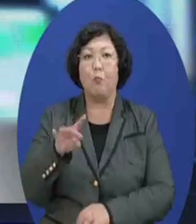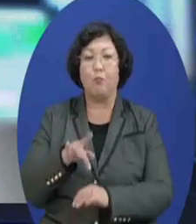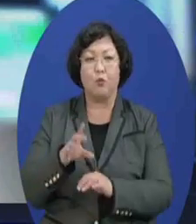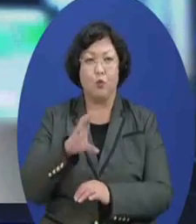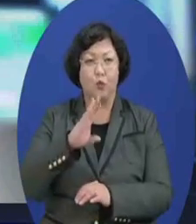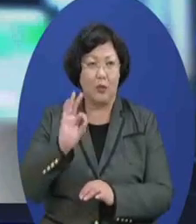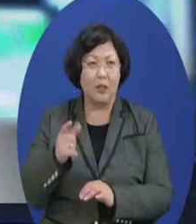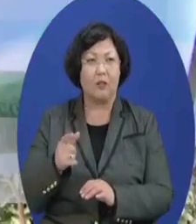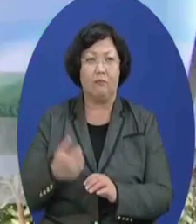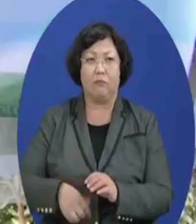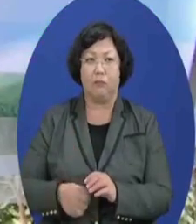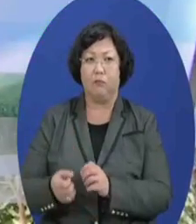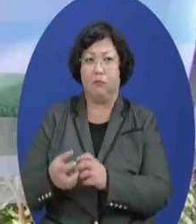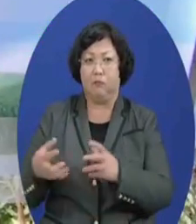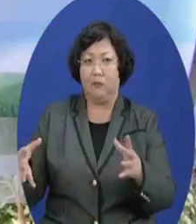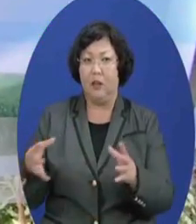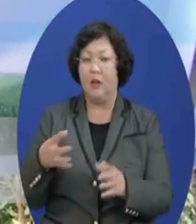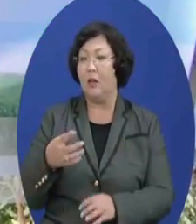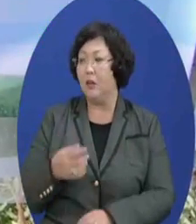юм.